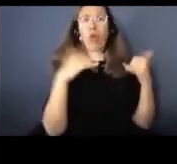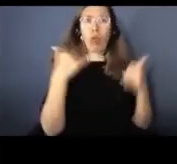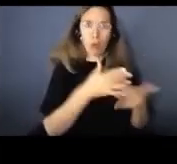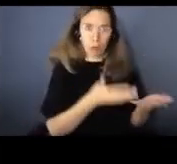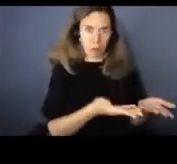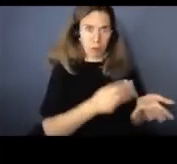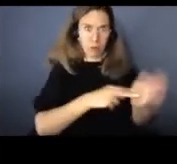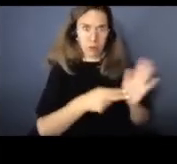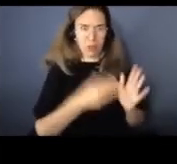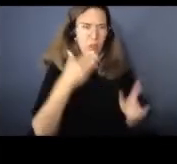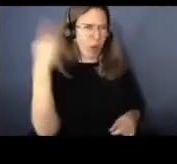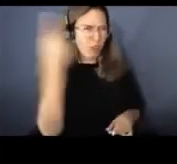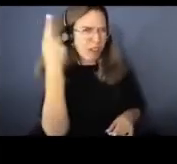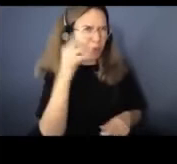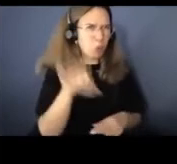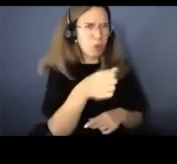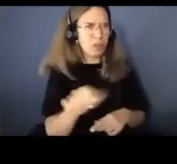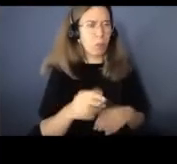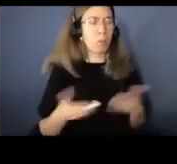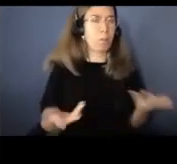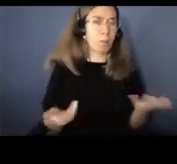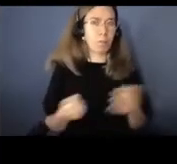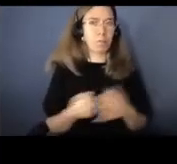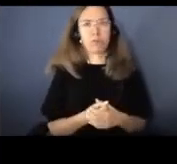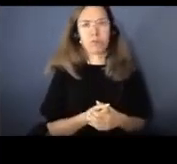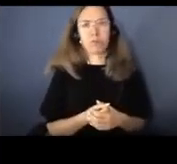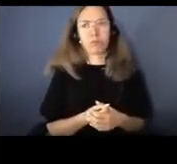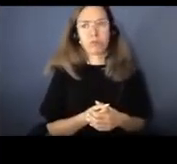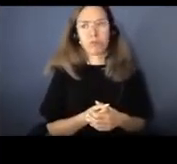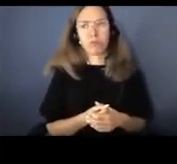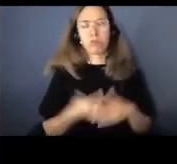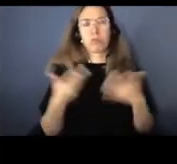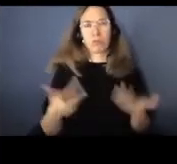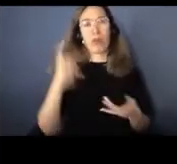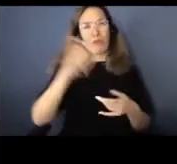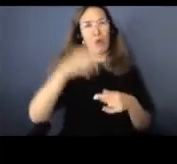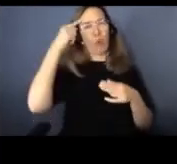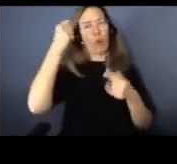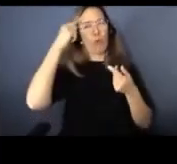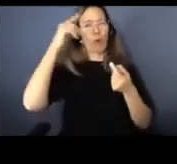soumis à une excuse légitime ou non. Là, encore une fois, ça va prendre une évolution des mentalités qui est,